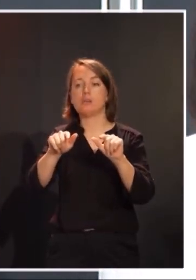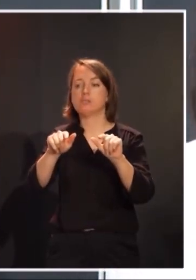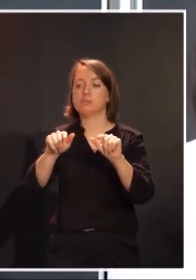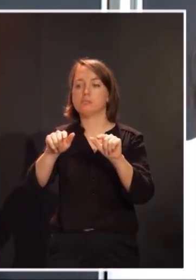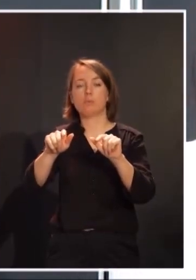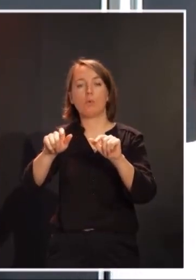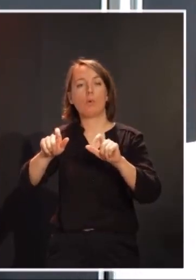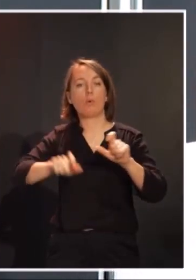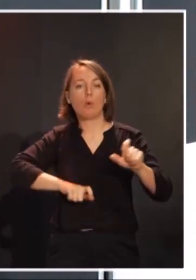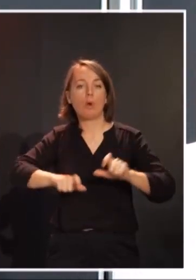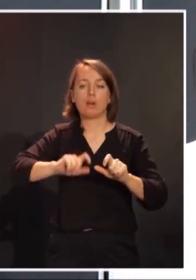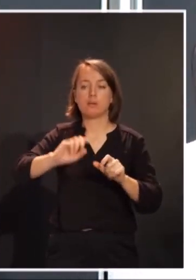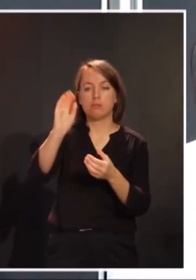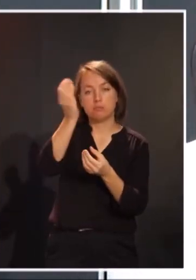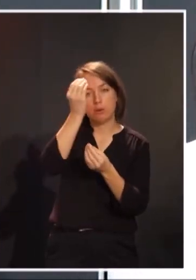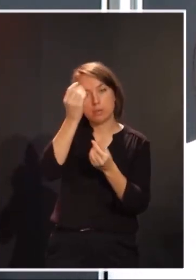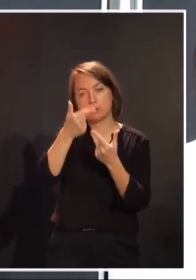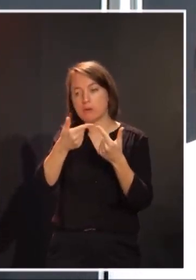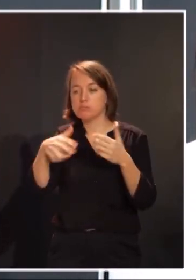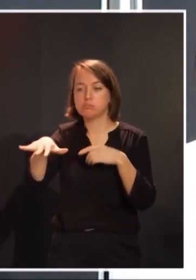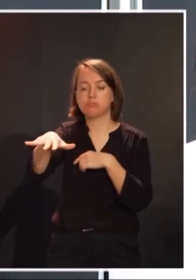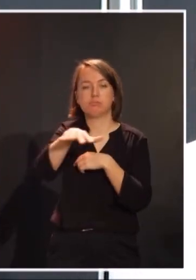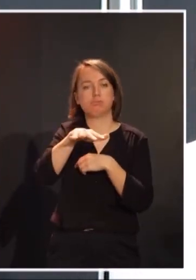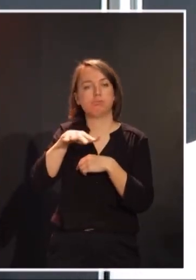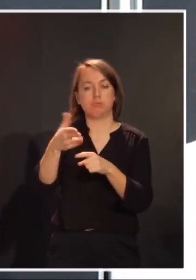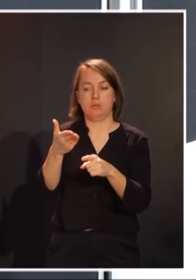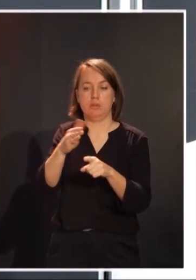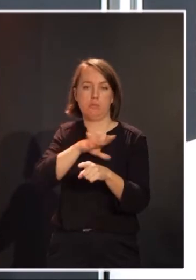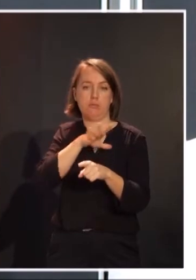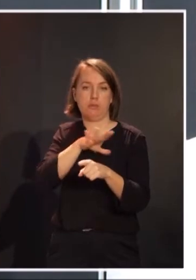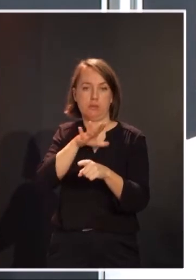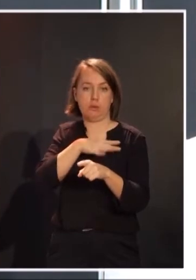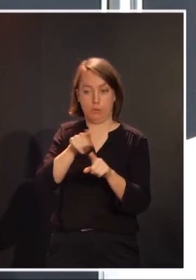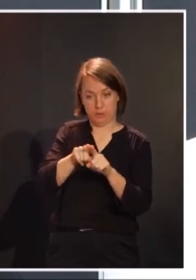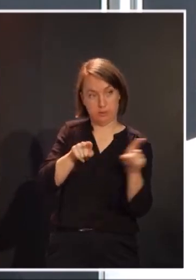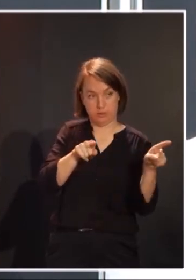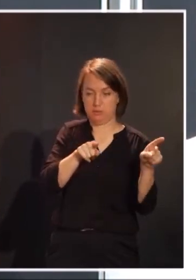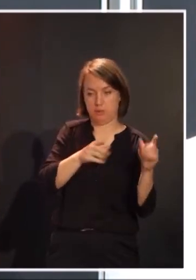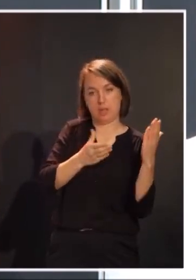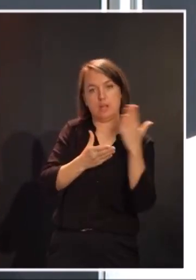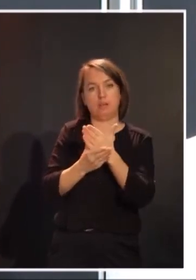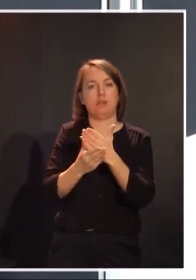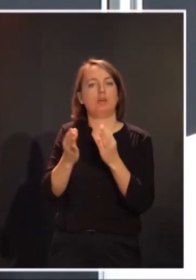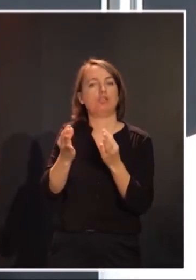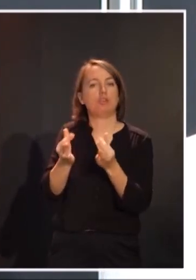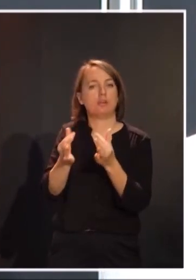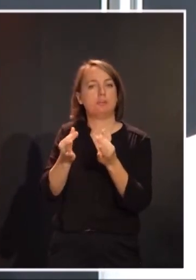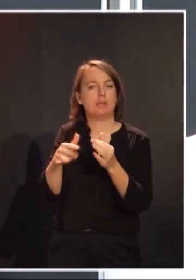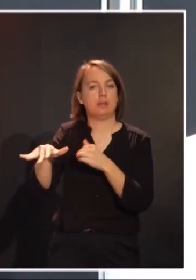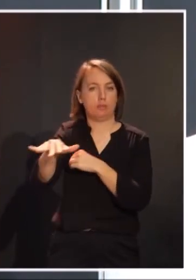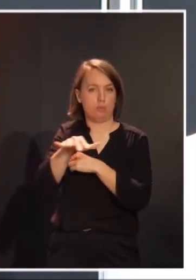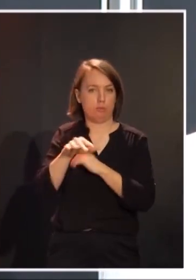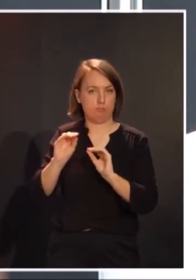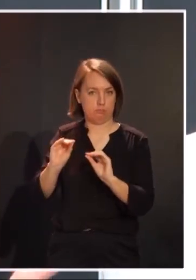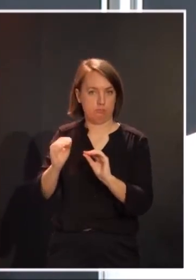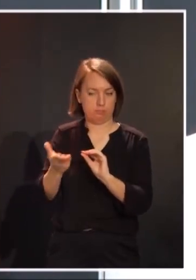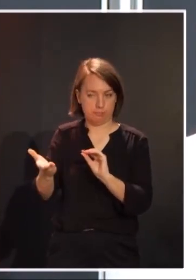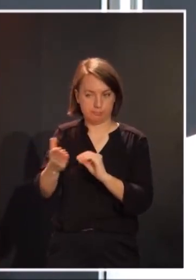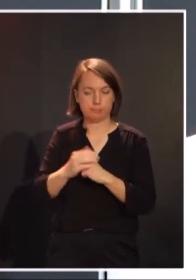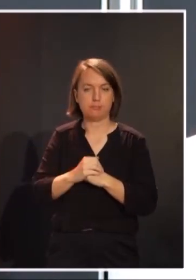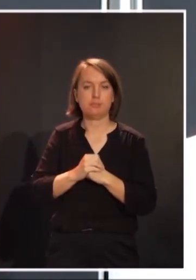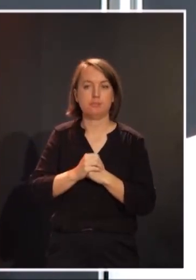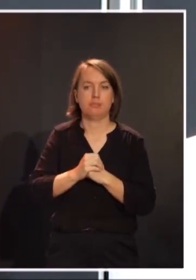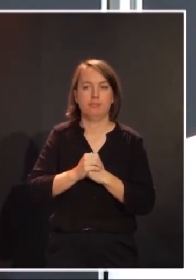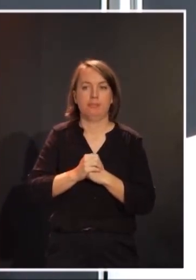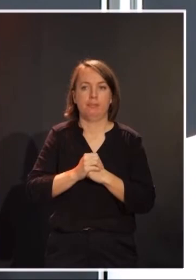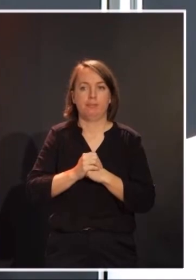auprès des formateurs. Et puis, ce qui est intéressant aussi pour l'acquisition finale de